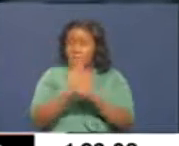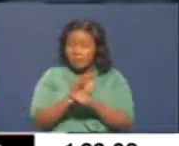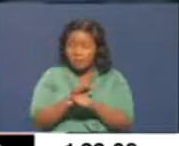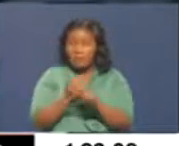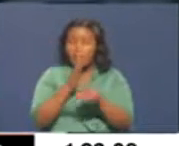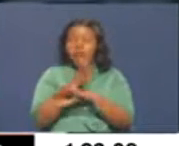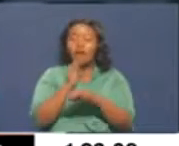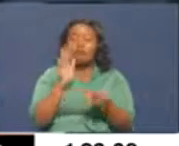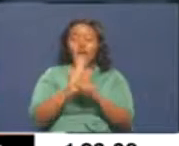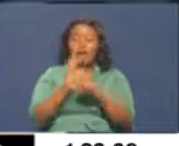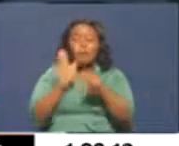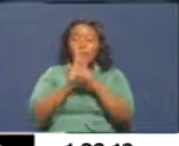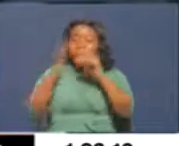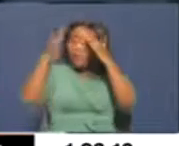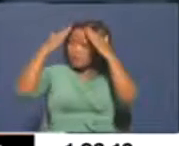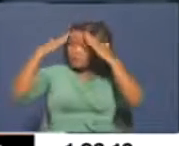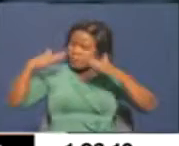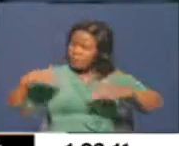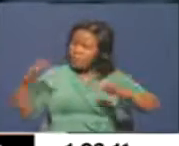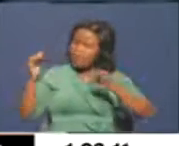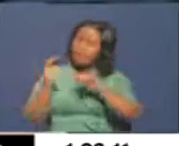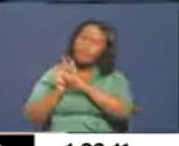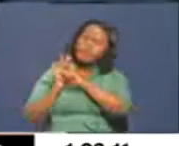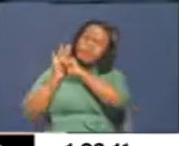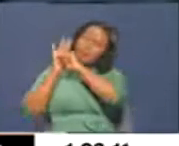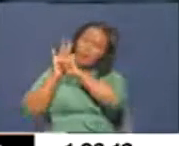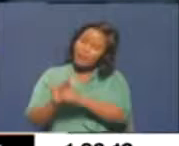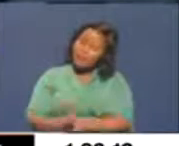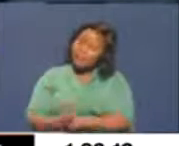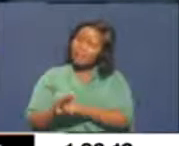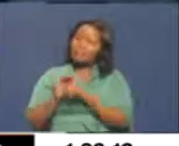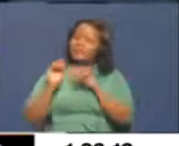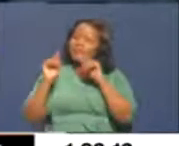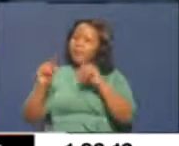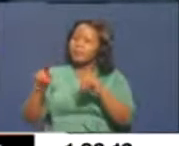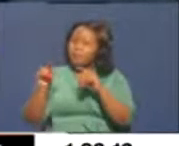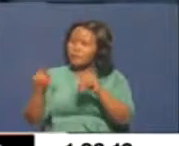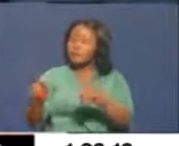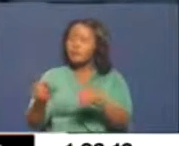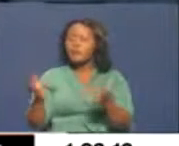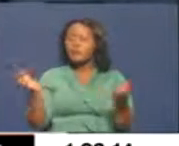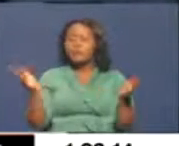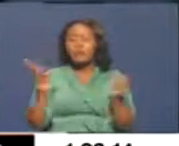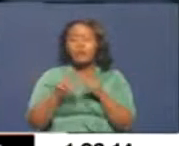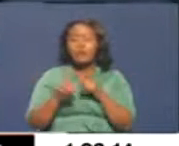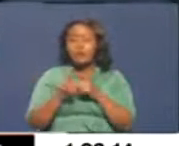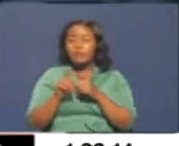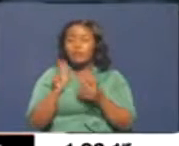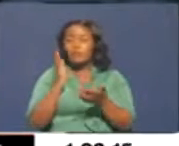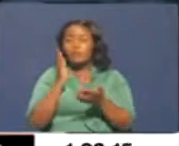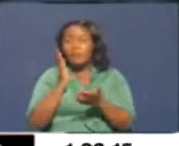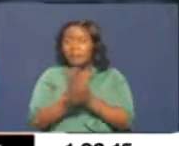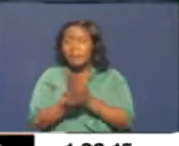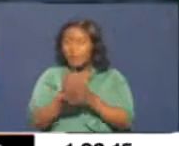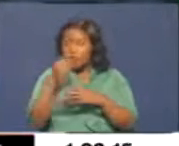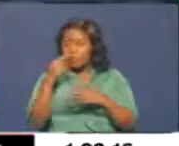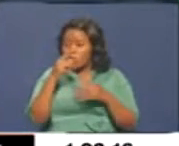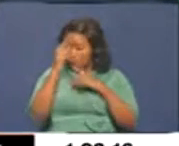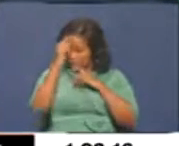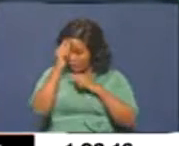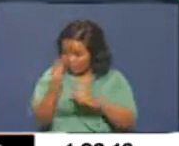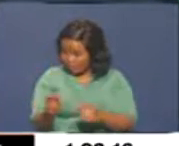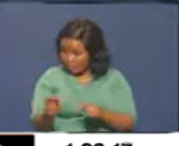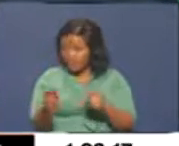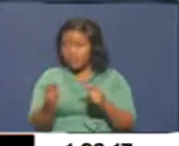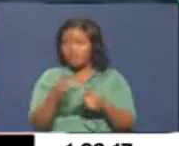Waislamu wamedhulumiwa, Waislamu wameonewa, ikawa wafanya kwa sababu ya kuihami dini ya Kiislamu.